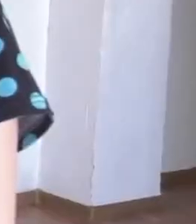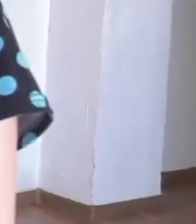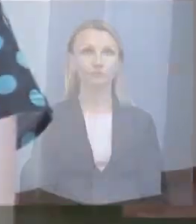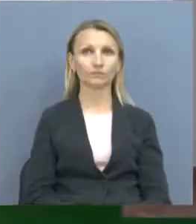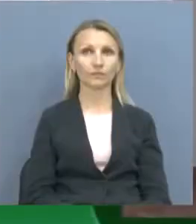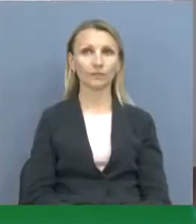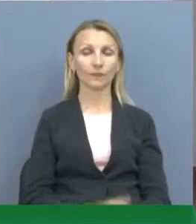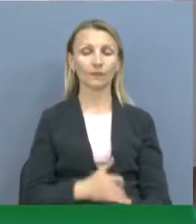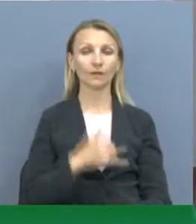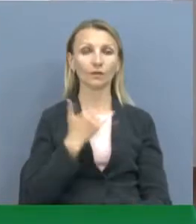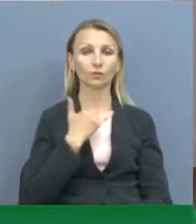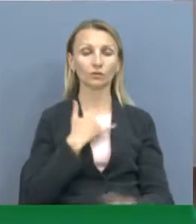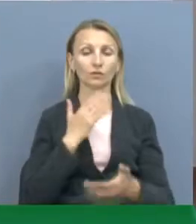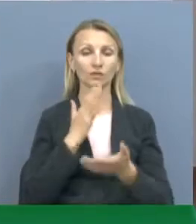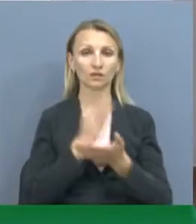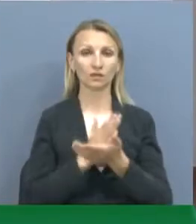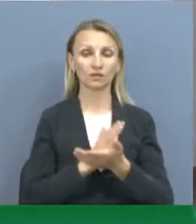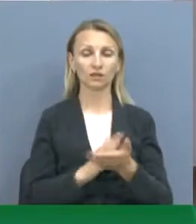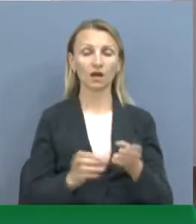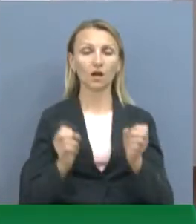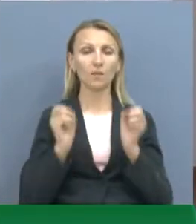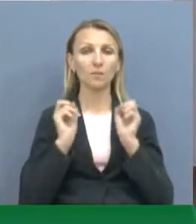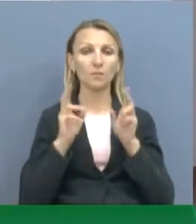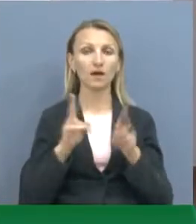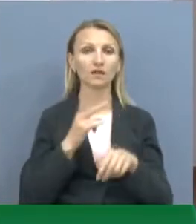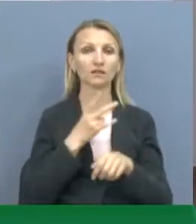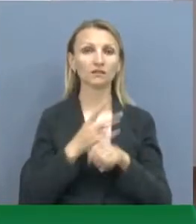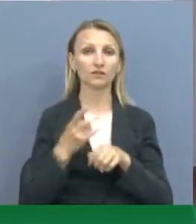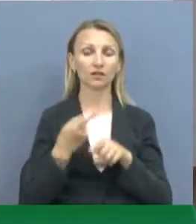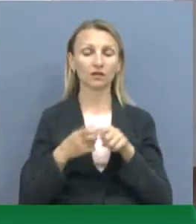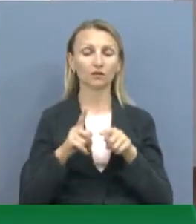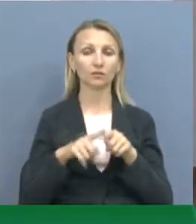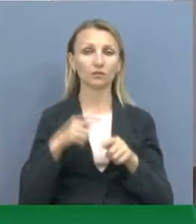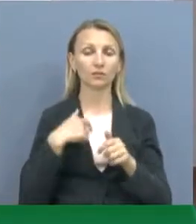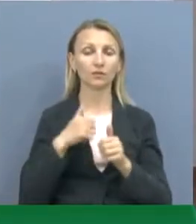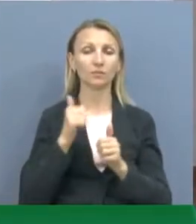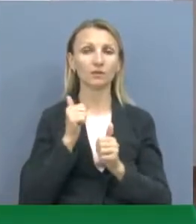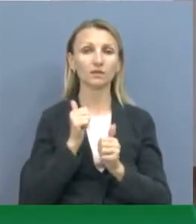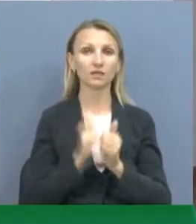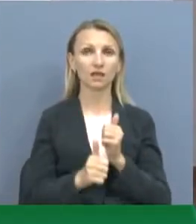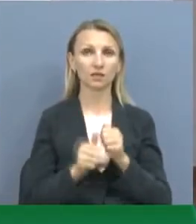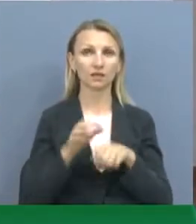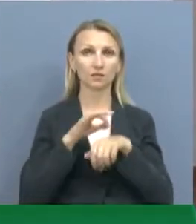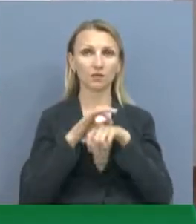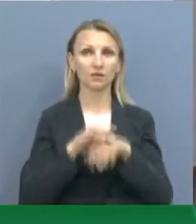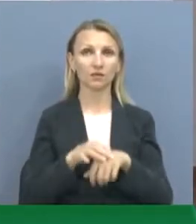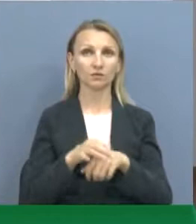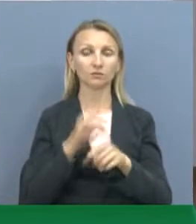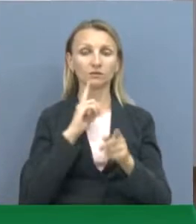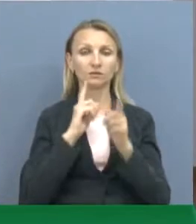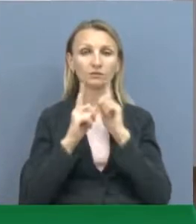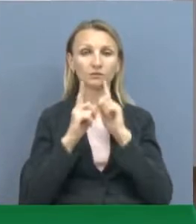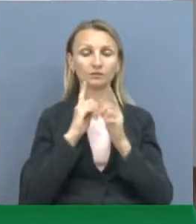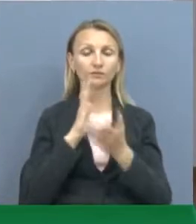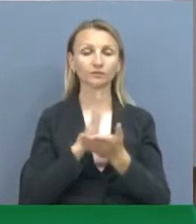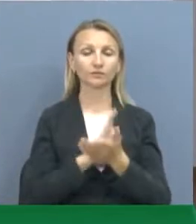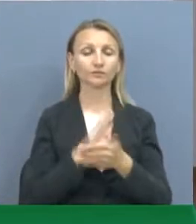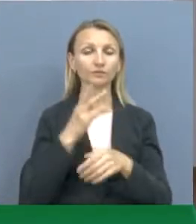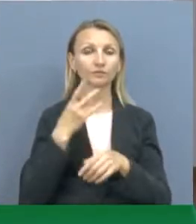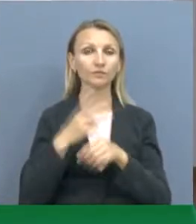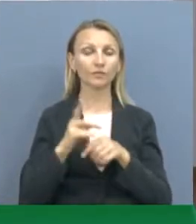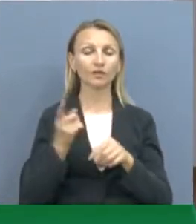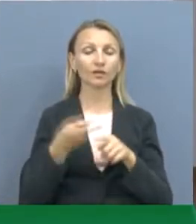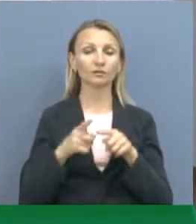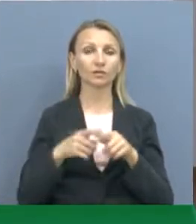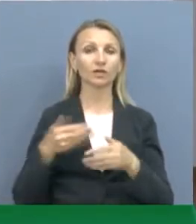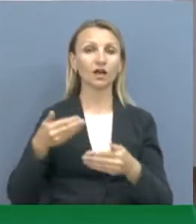У нас есть особо опасные вредители, по которым мы постоянно, получается, проводим мониторинг. Есть и вредные, по которым также назначались